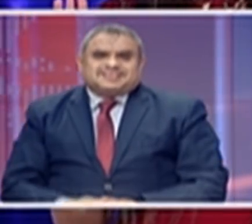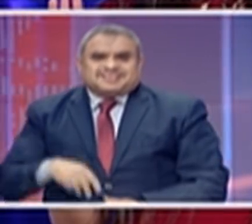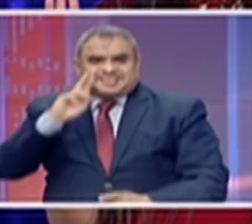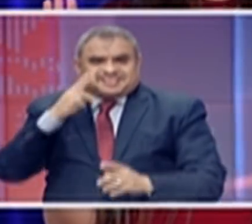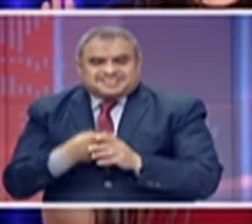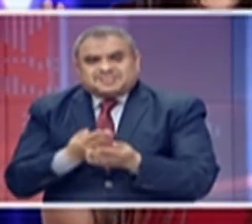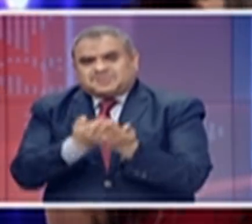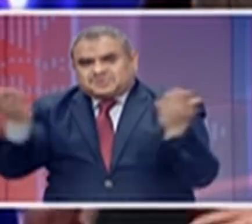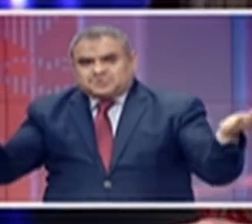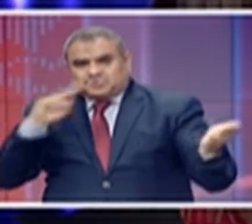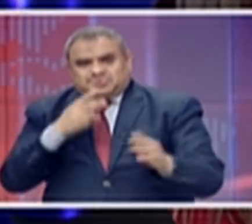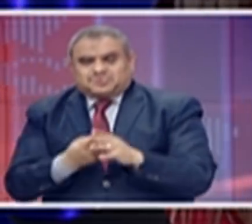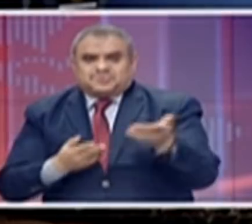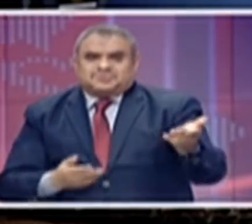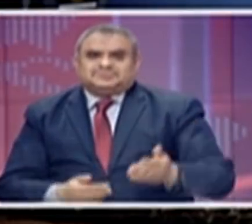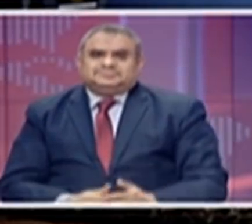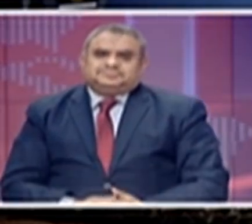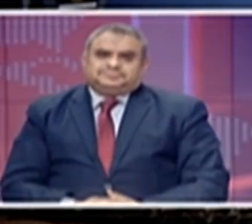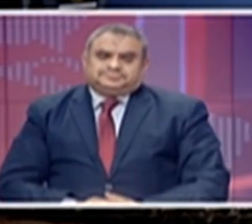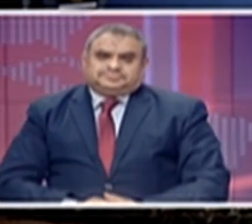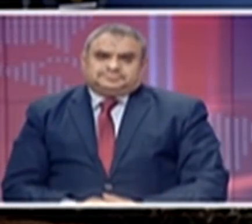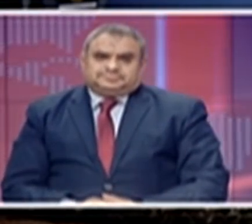هنشوف دلوقتي.